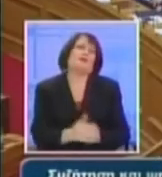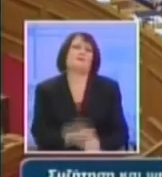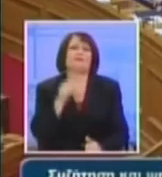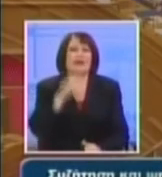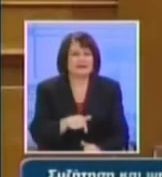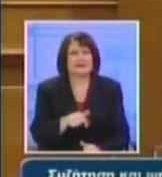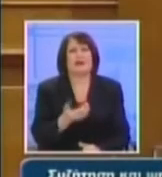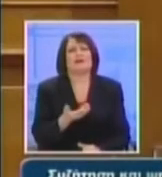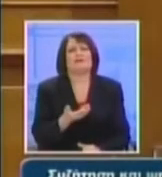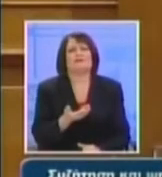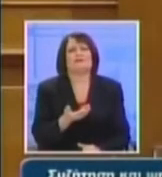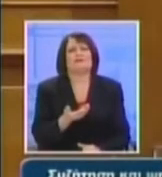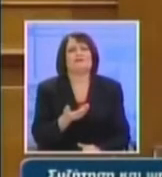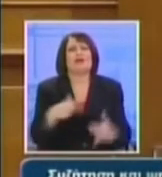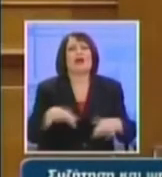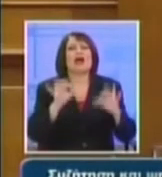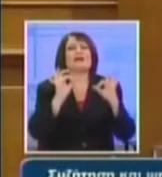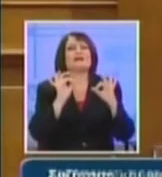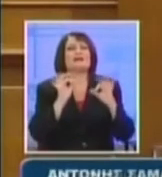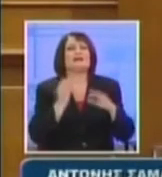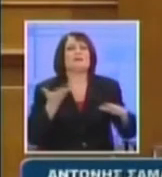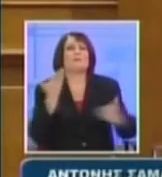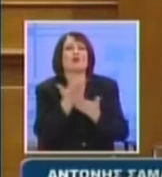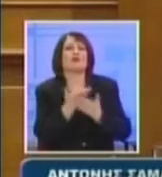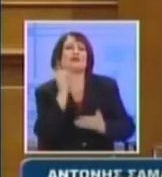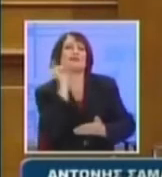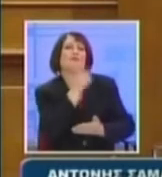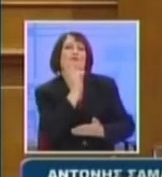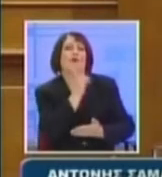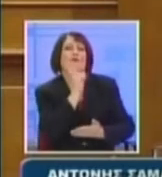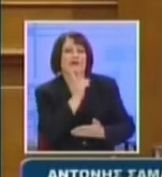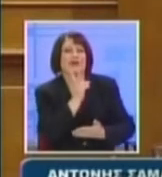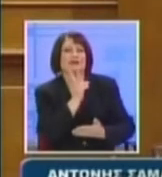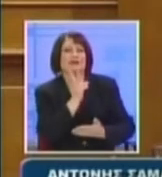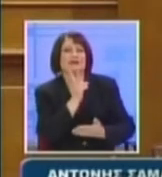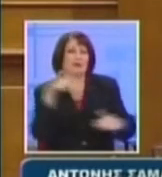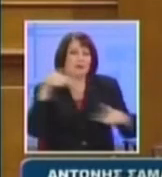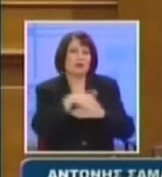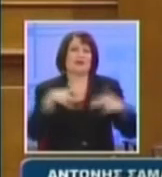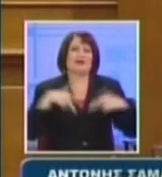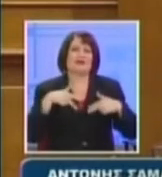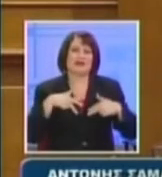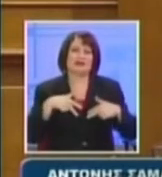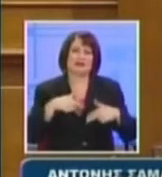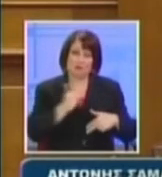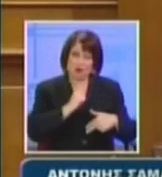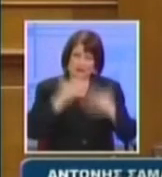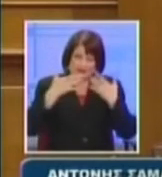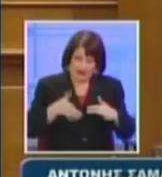απόψε την πρόταση μορφής για να μας ρίξετε και ζητήσατε στο τέλος να παραιτηθούμε μόνοι